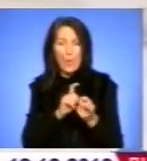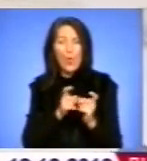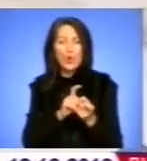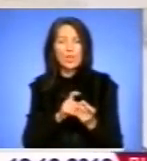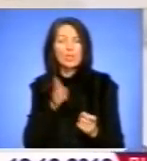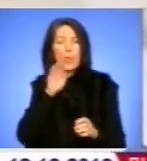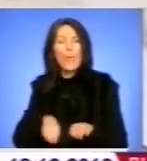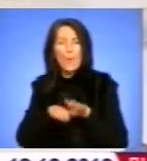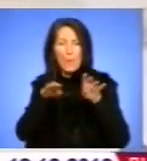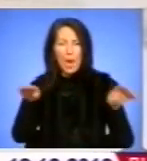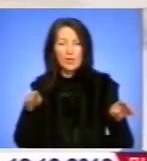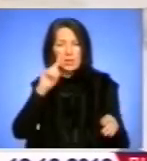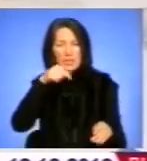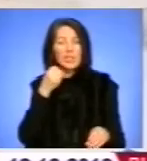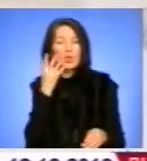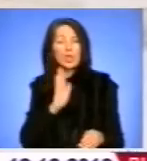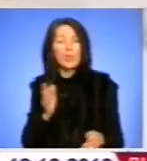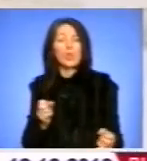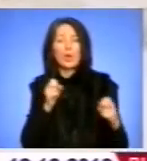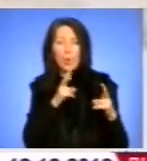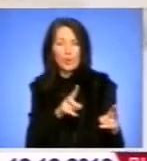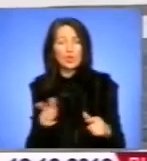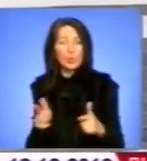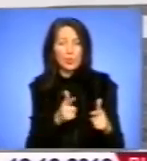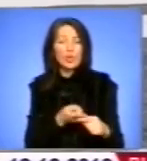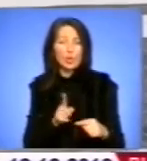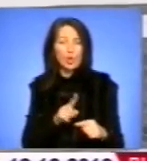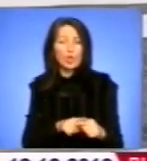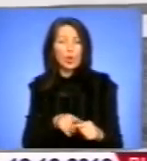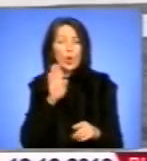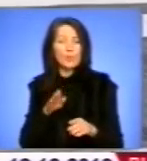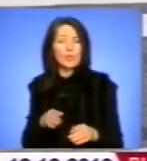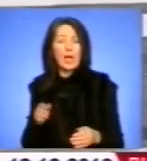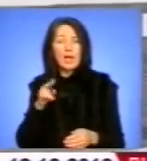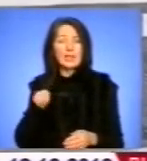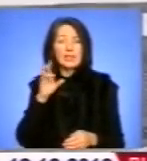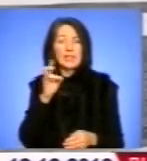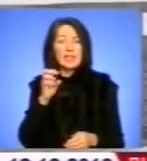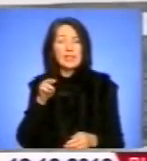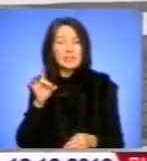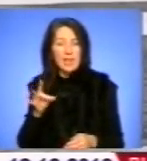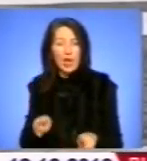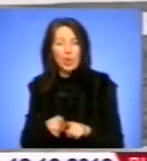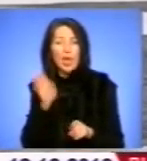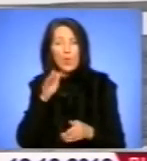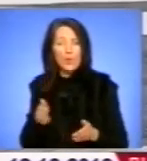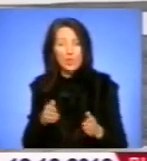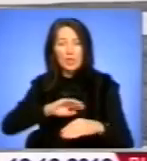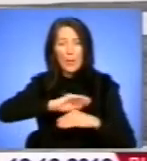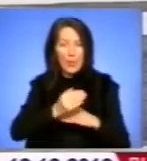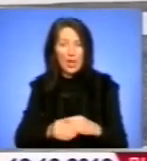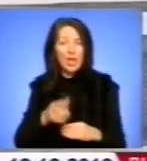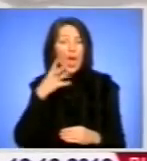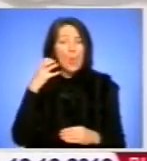коли приходить опасність, щоб зуміти вовремя підготуватися до цього. Дністер омиває береги і сусідньої Молдови, тому можливість